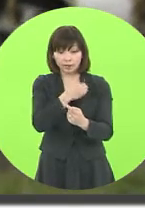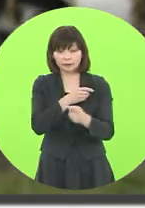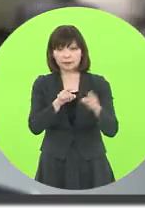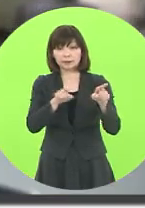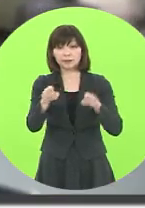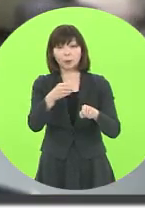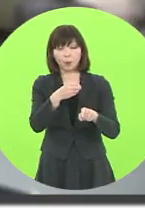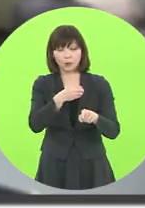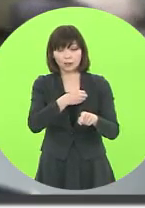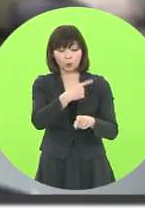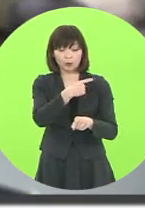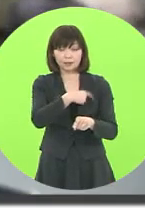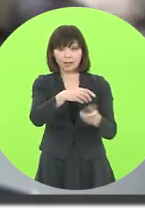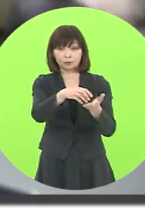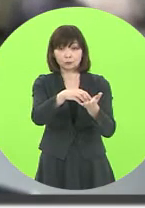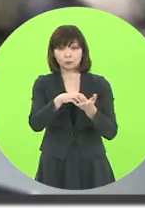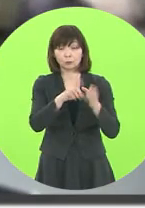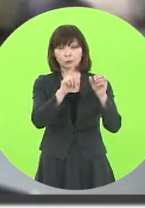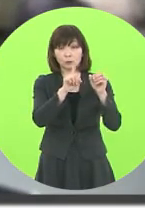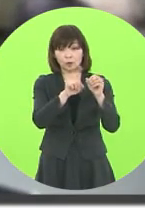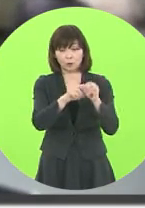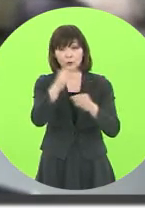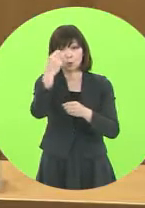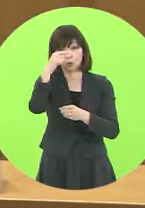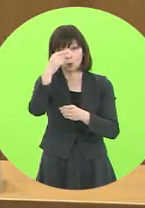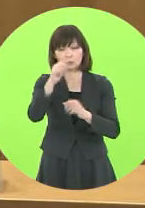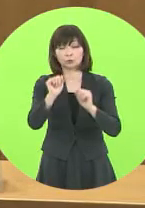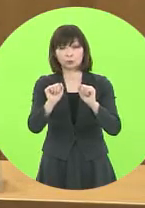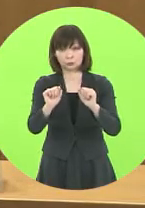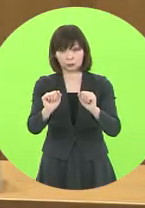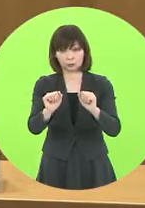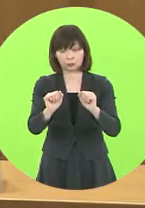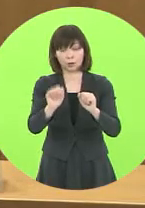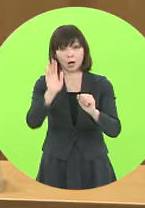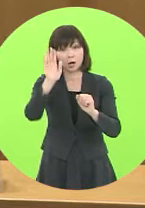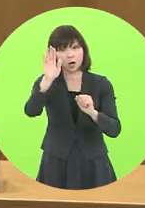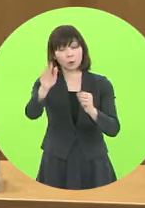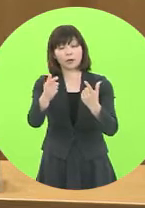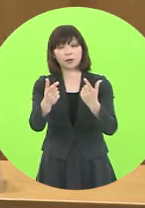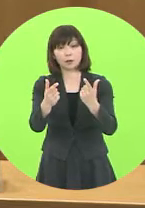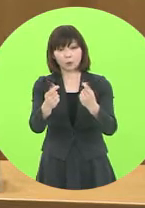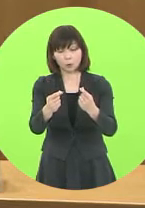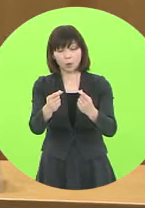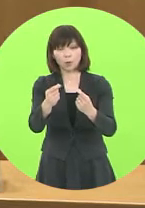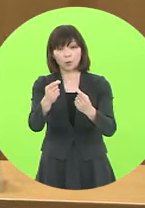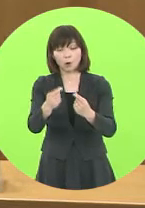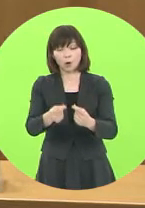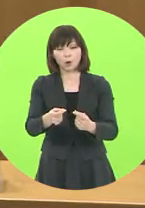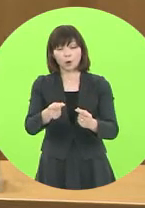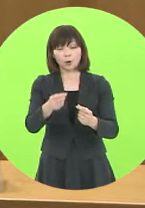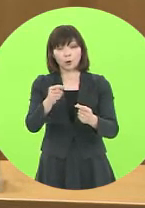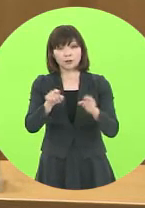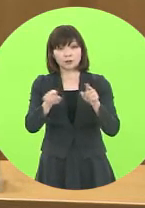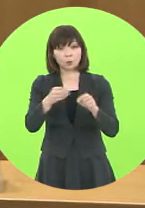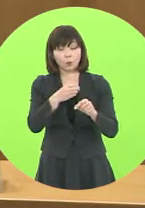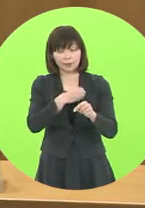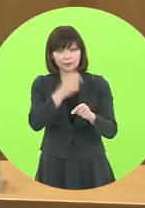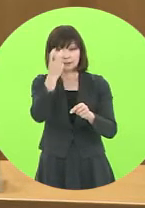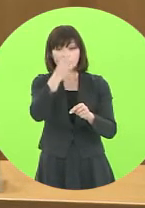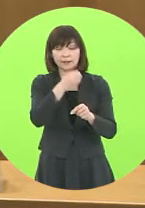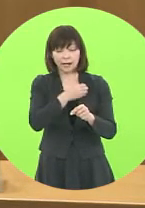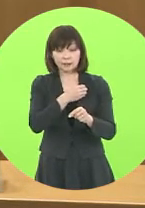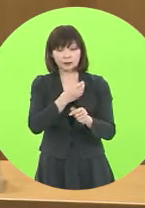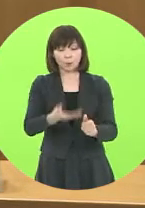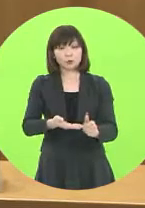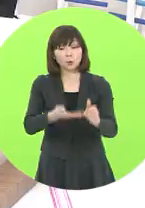資格取得のための講習を行っておりますが、引き続き検査員や指導員を養成して、体制の拡充に努め